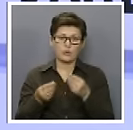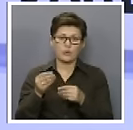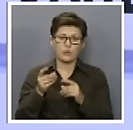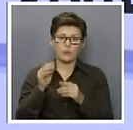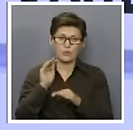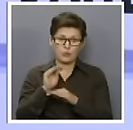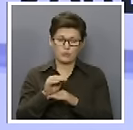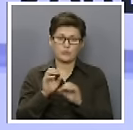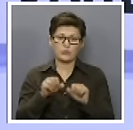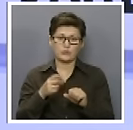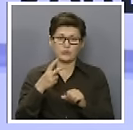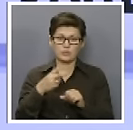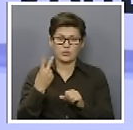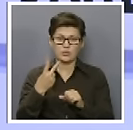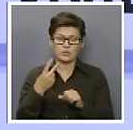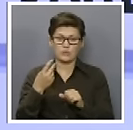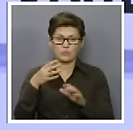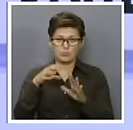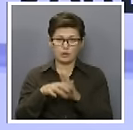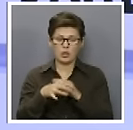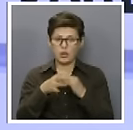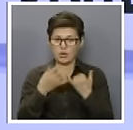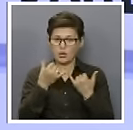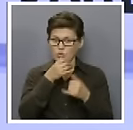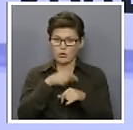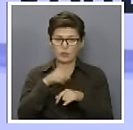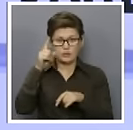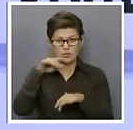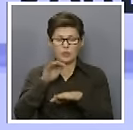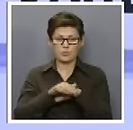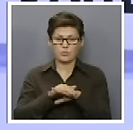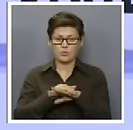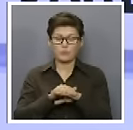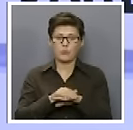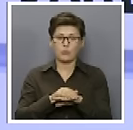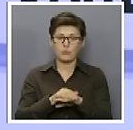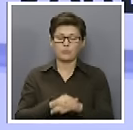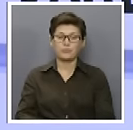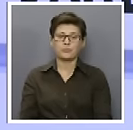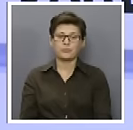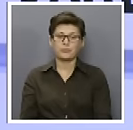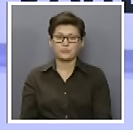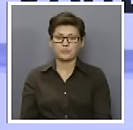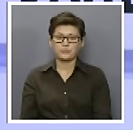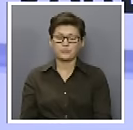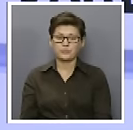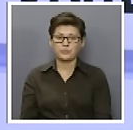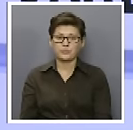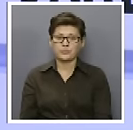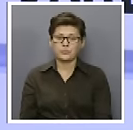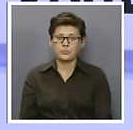Қазақстанның 22-лікке кіргені ол қазіргі таңда айқын, ол дәлелденген нәрсе, ол мойындалған нәрсе.